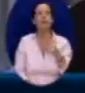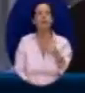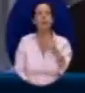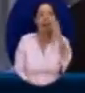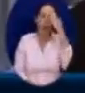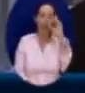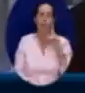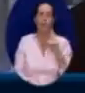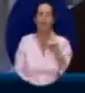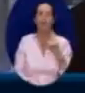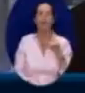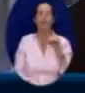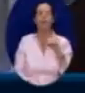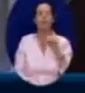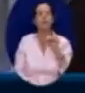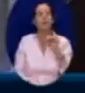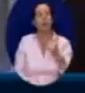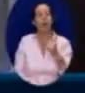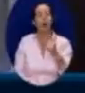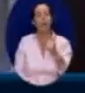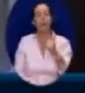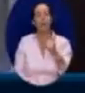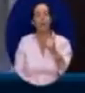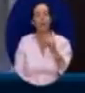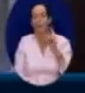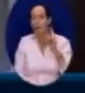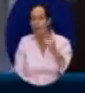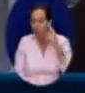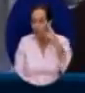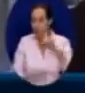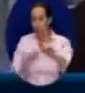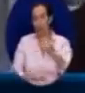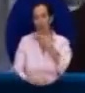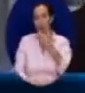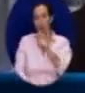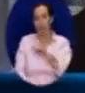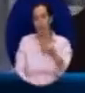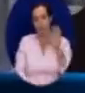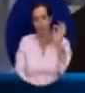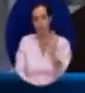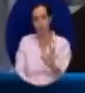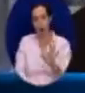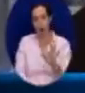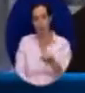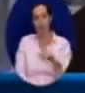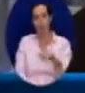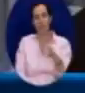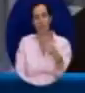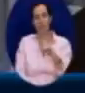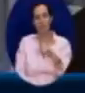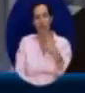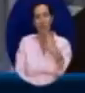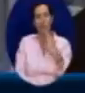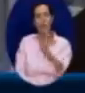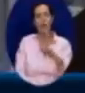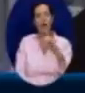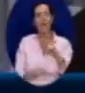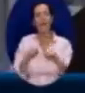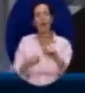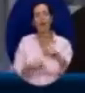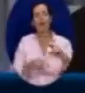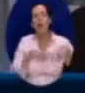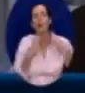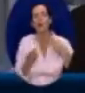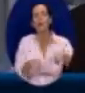הכרה. תמיד ראוי להכיר שהתנהגת בצורה מכוערת ופוגענית. אז אנחנו לא מדברות על זה, מדברות על התנהגות